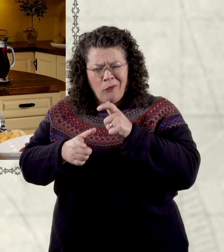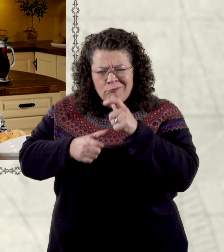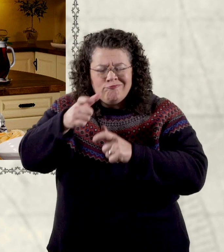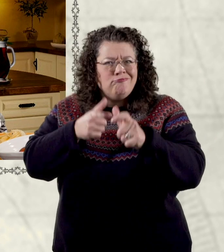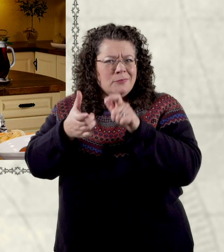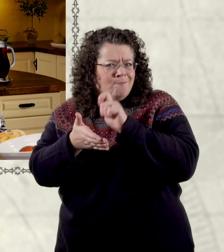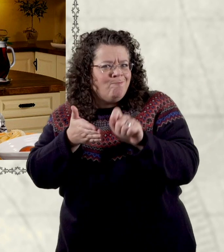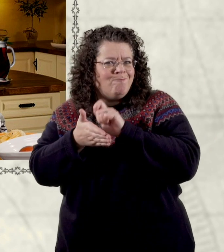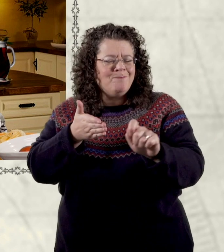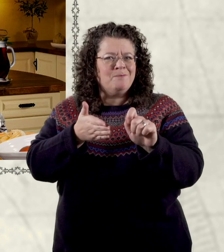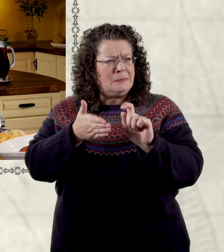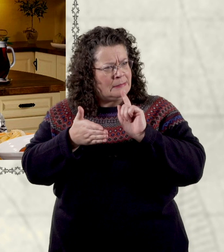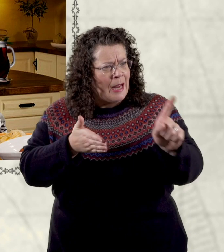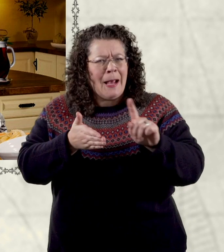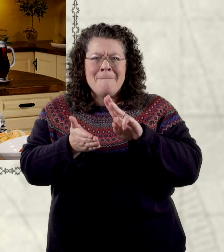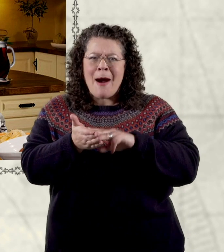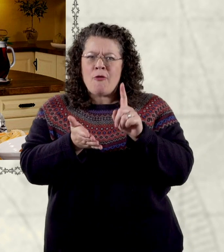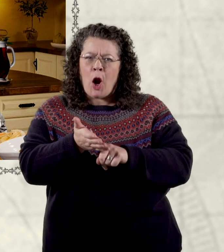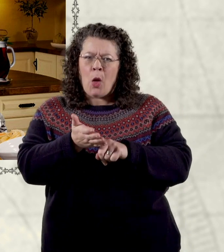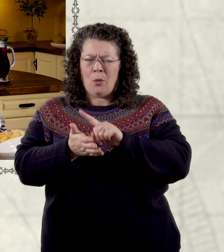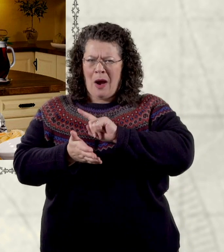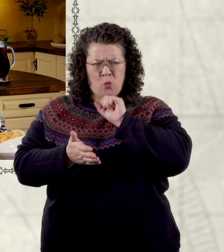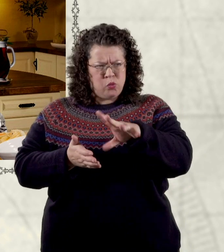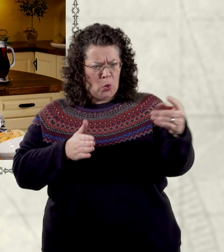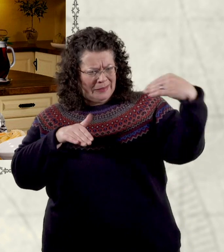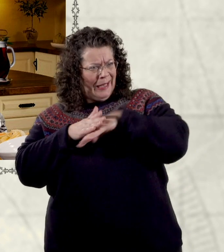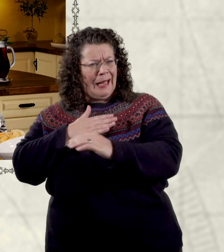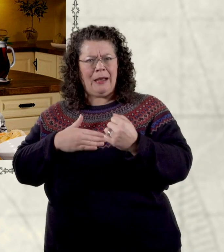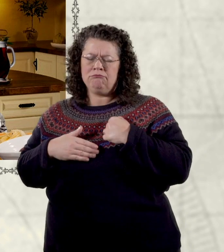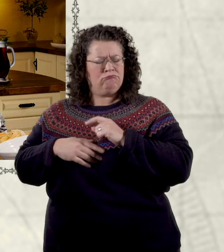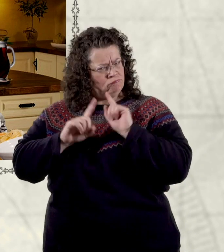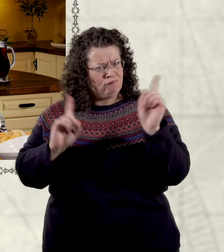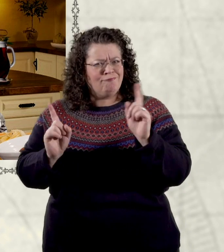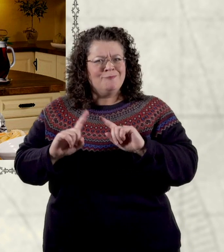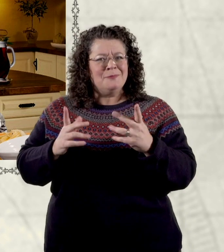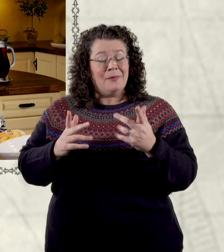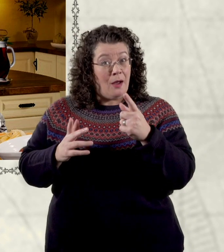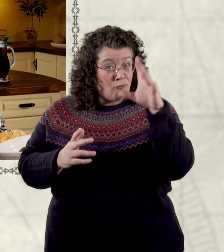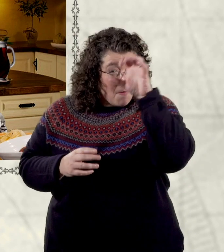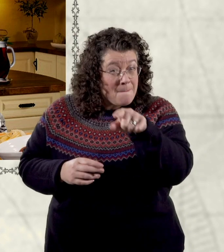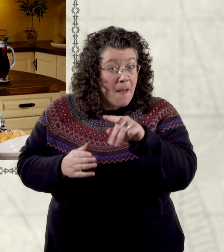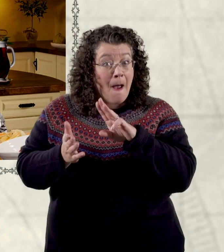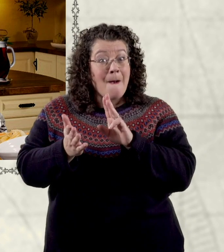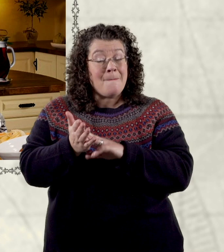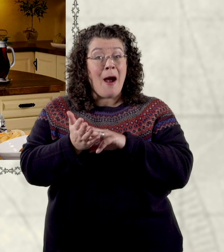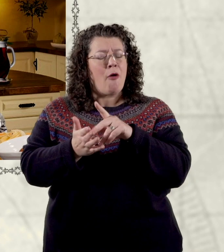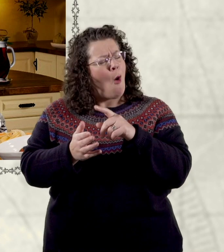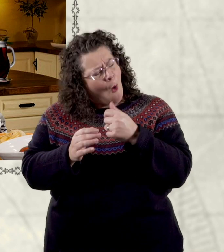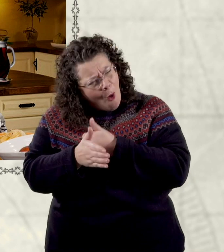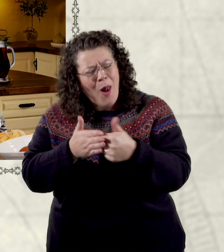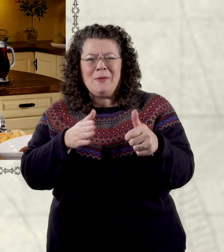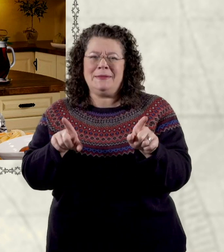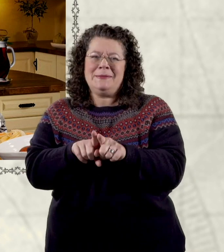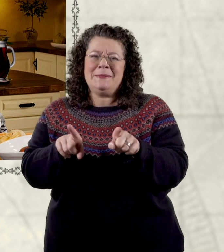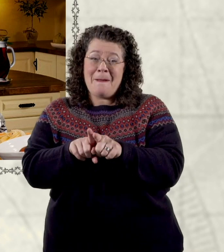yn dweud wrth y fari Lwyd pam na cheith i ddod i'r tŷ? A chofiwch, oedd neges y fari wastod yr